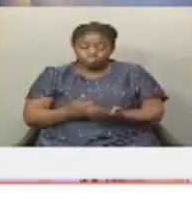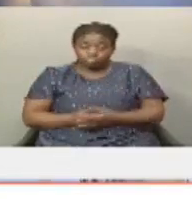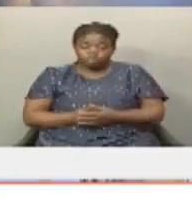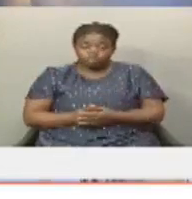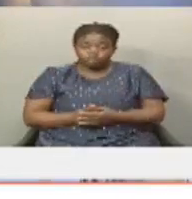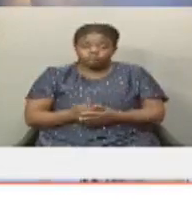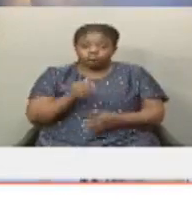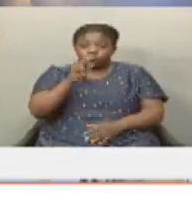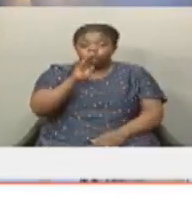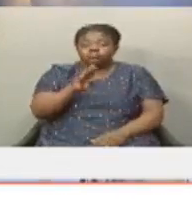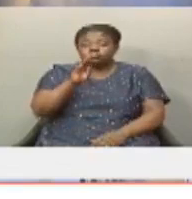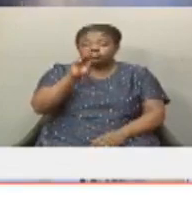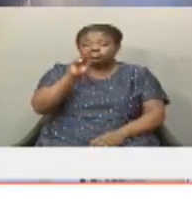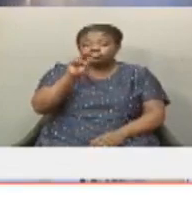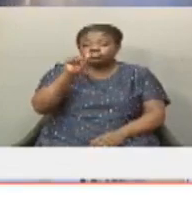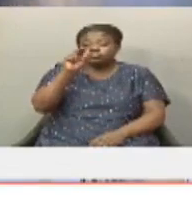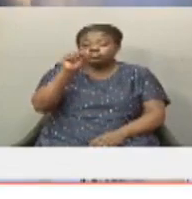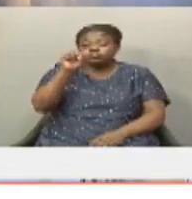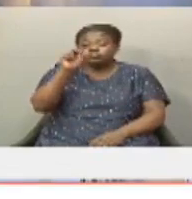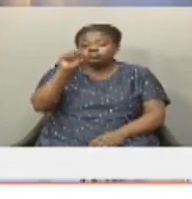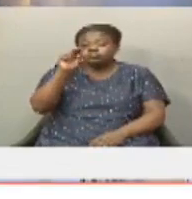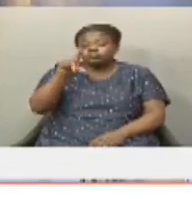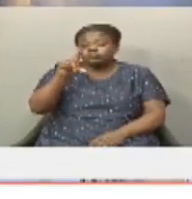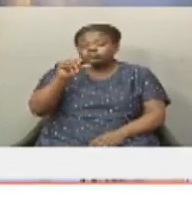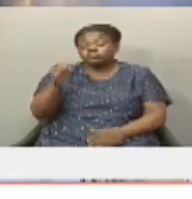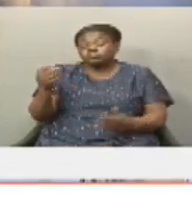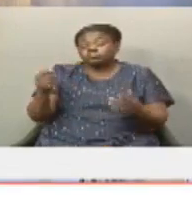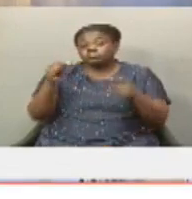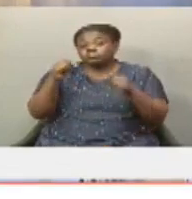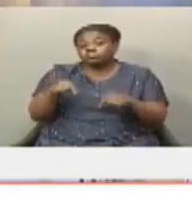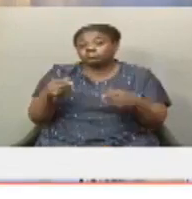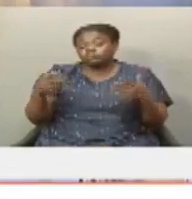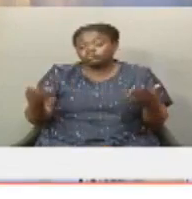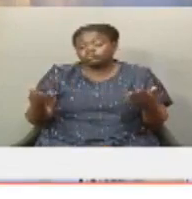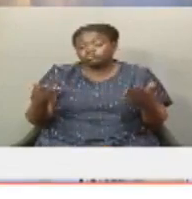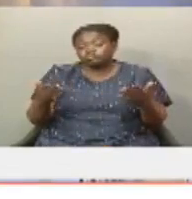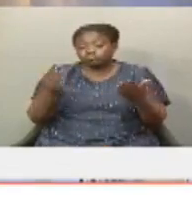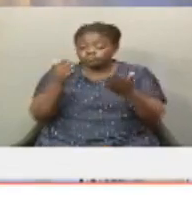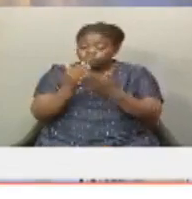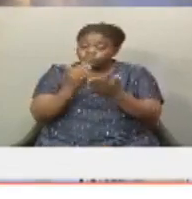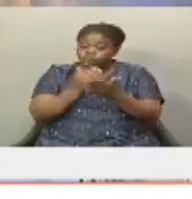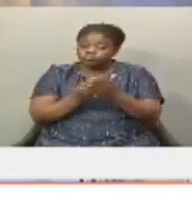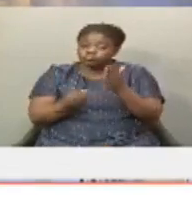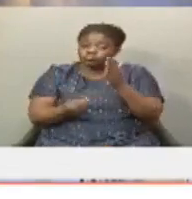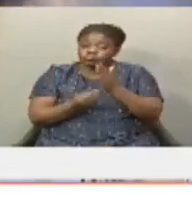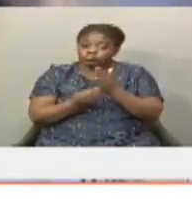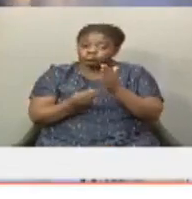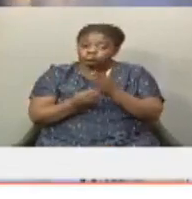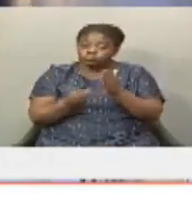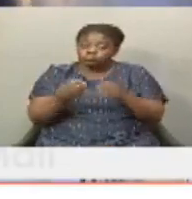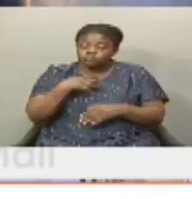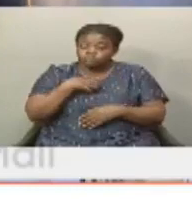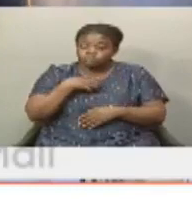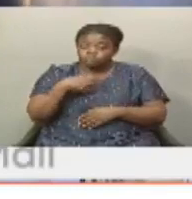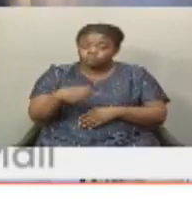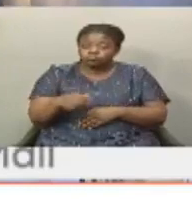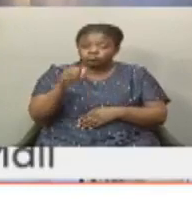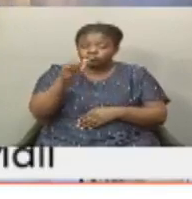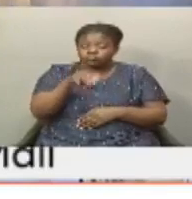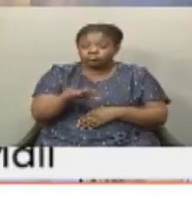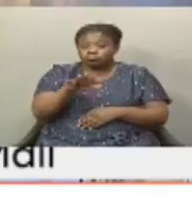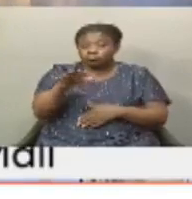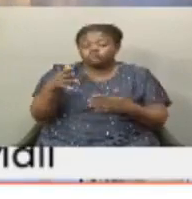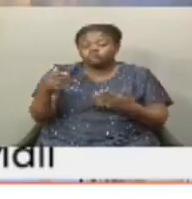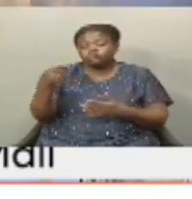Ab'e Butambala muliwa, olunaku lwaleero mwe mulidde empanga, anti tugenda kwogera ku ky'obugagga ekiva ekyawammwe nga